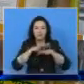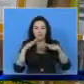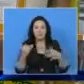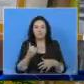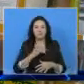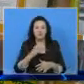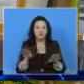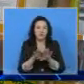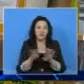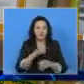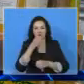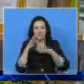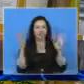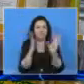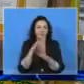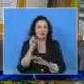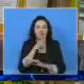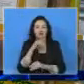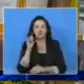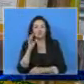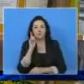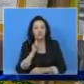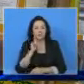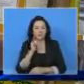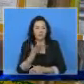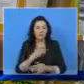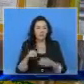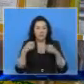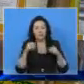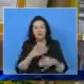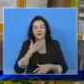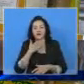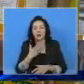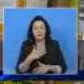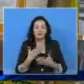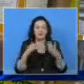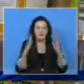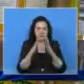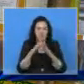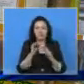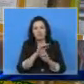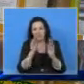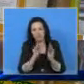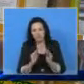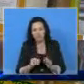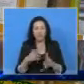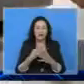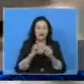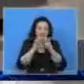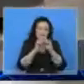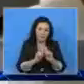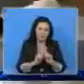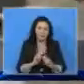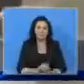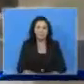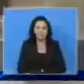наличие подобных растений в природе экономически выгодно для нас наша продукция пользуется спросом берут домой как сувениры или в качестве подарка